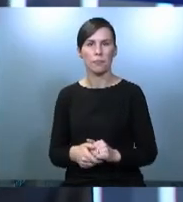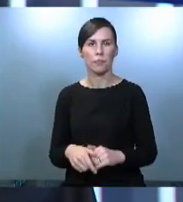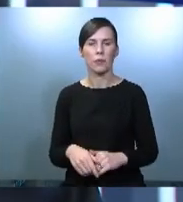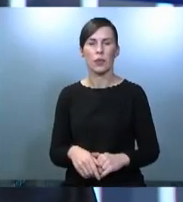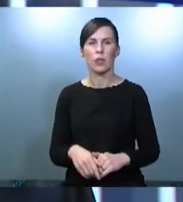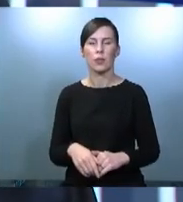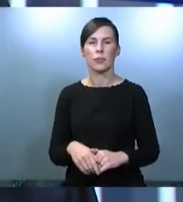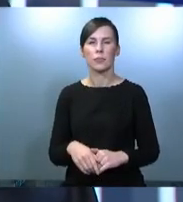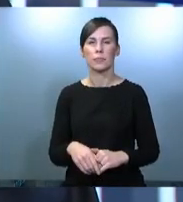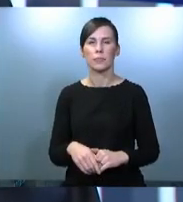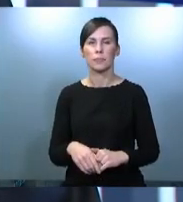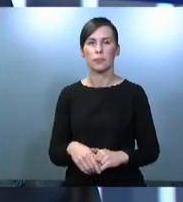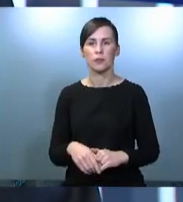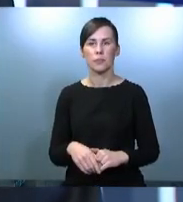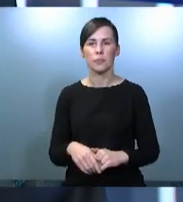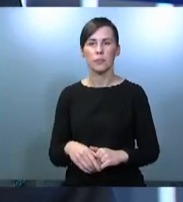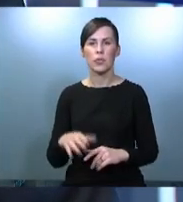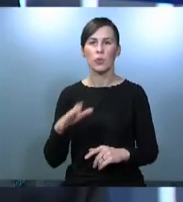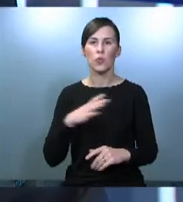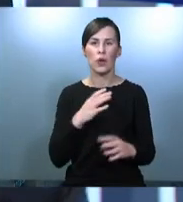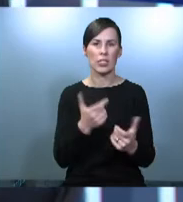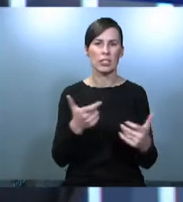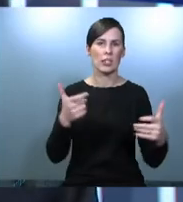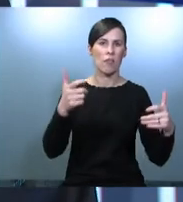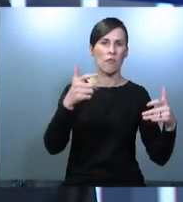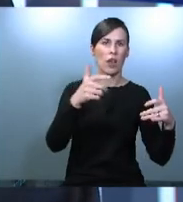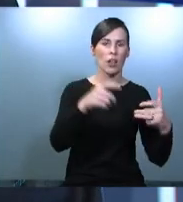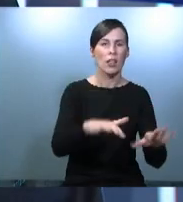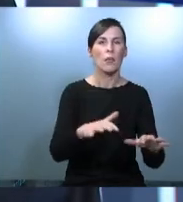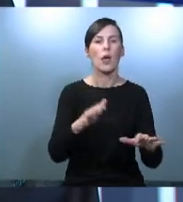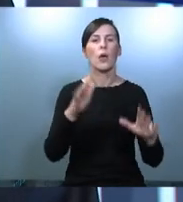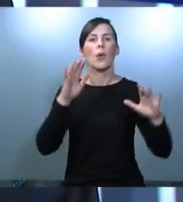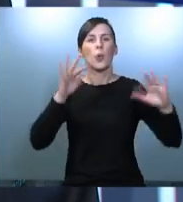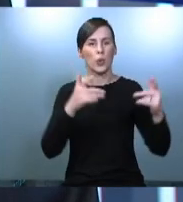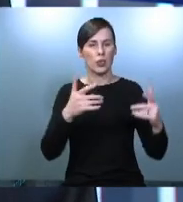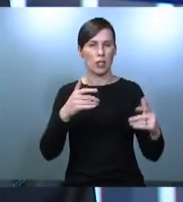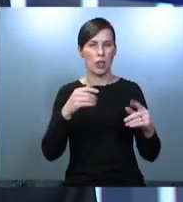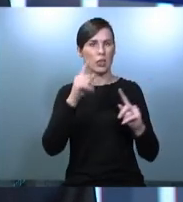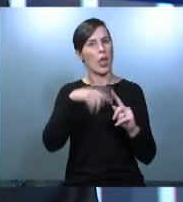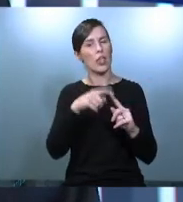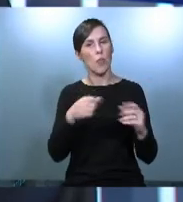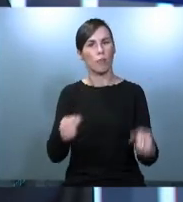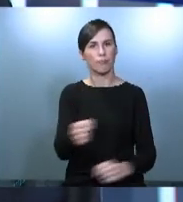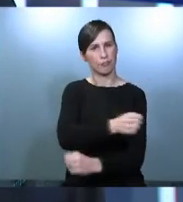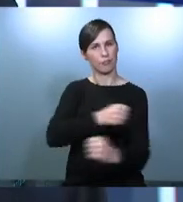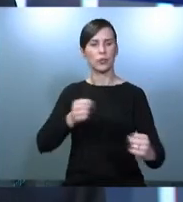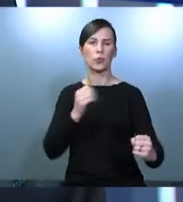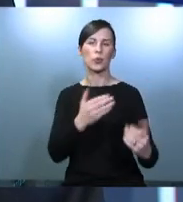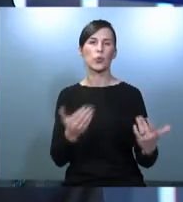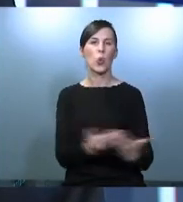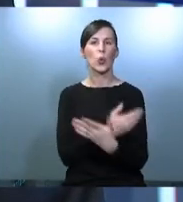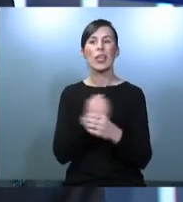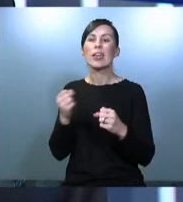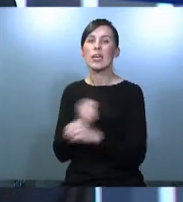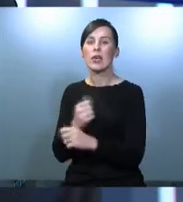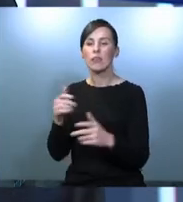tai, ko gali prisidėti savivaldybė, tai pagerinti kelius, kad iš tikrųjų verslas galėtų ateiti į kaimą, kad